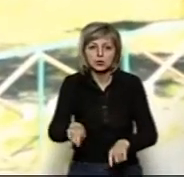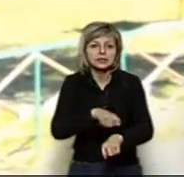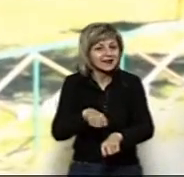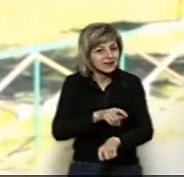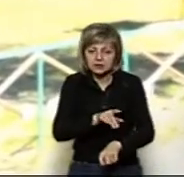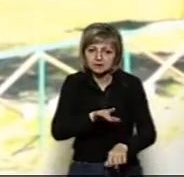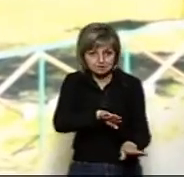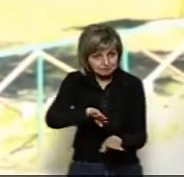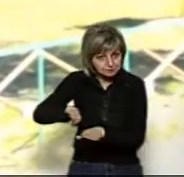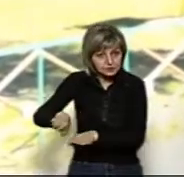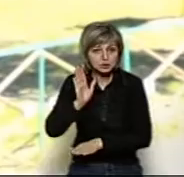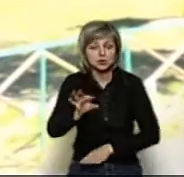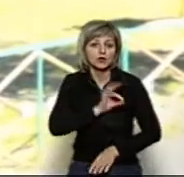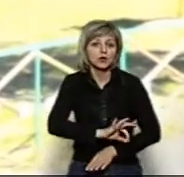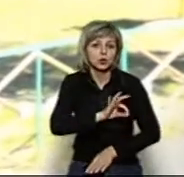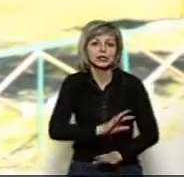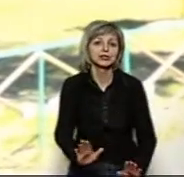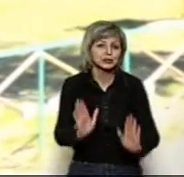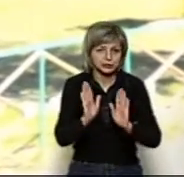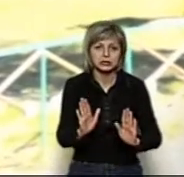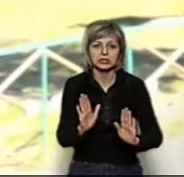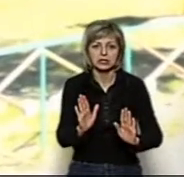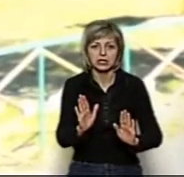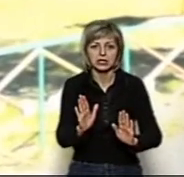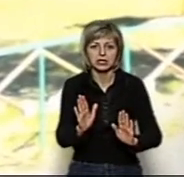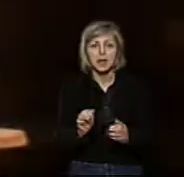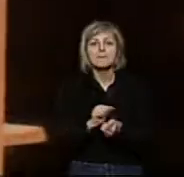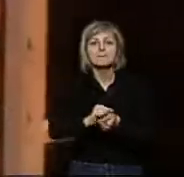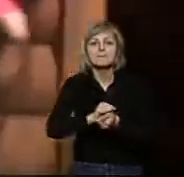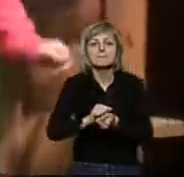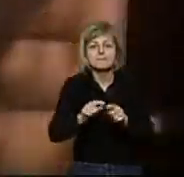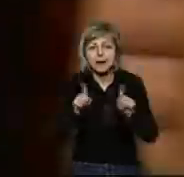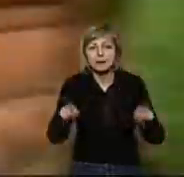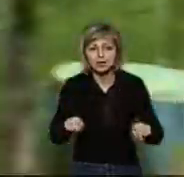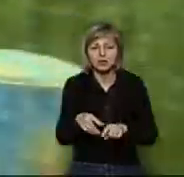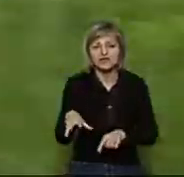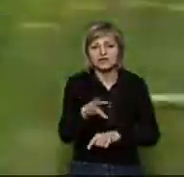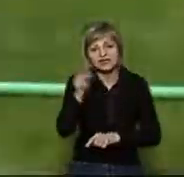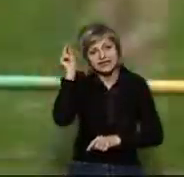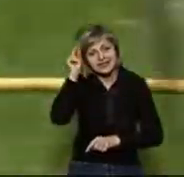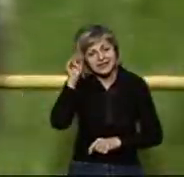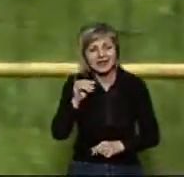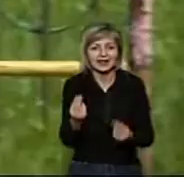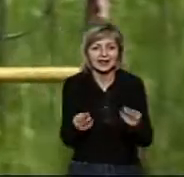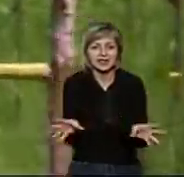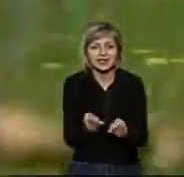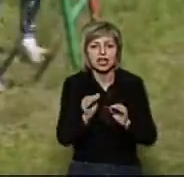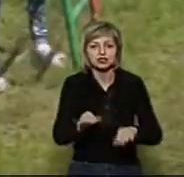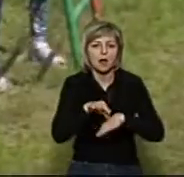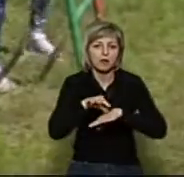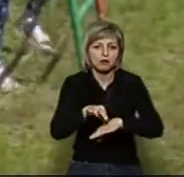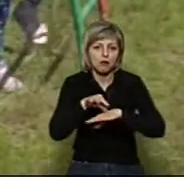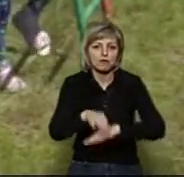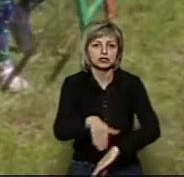тканини, а будемо використовувати тільки паперові. Майже всі заняття та ігри з дітьми проводять